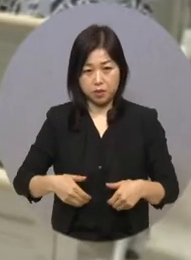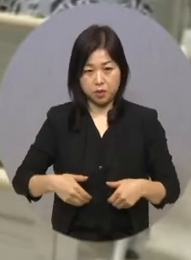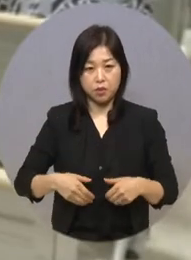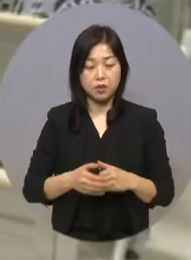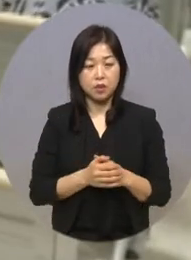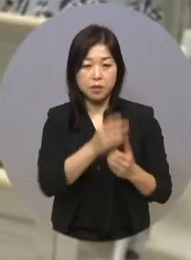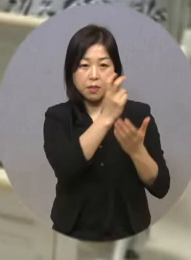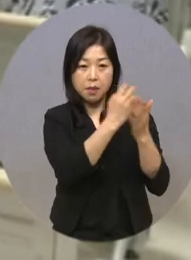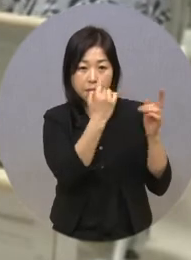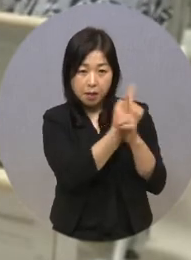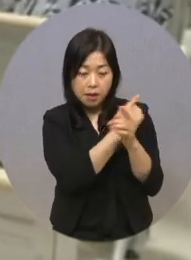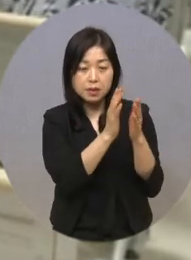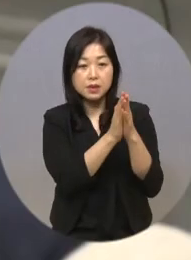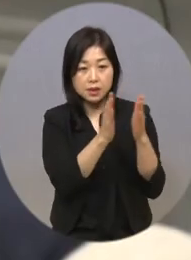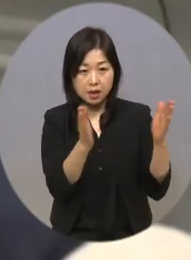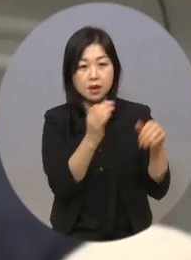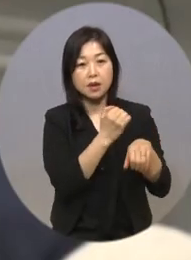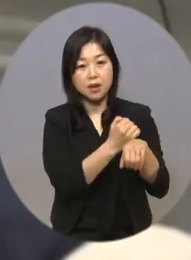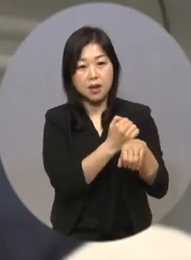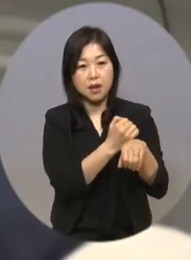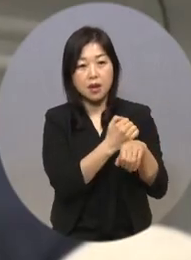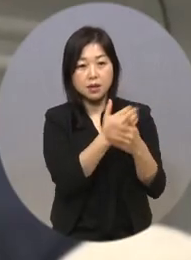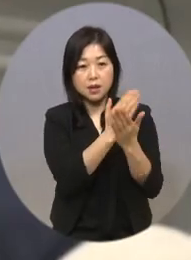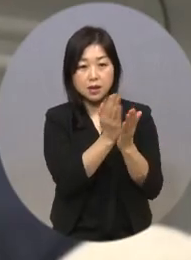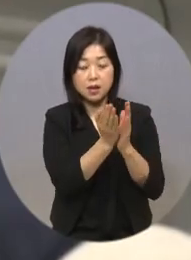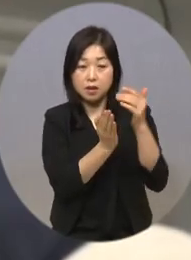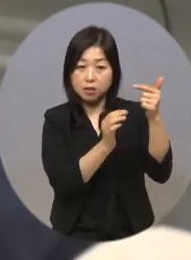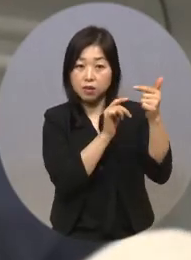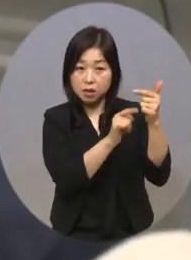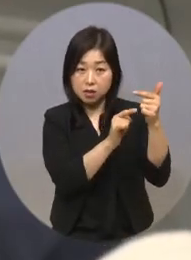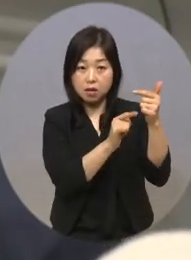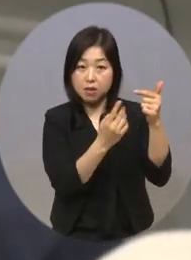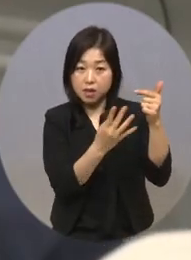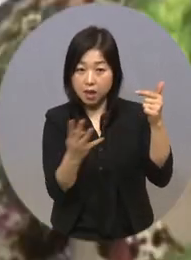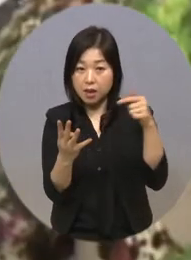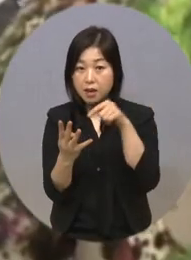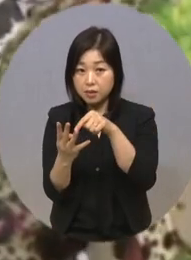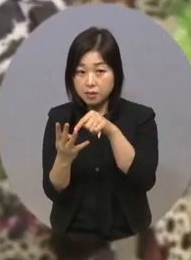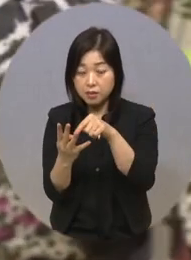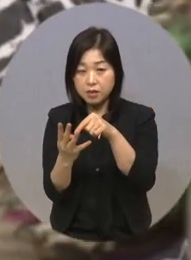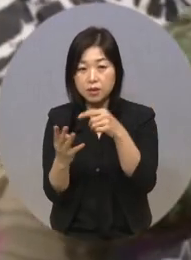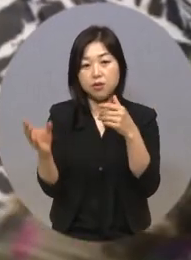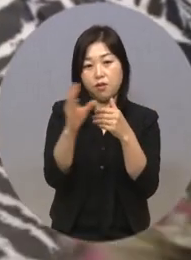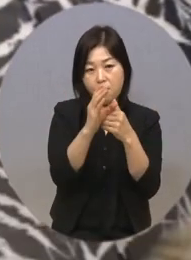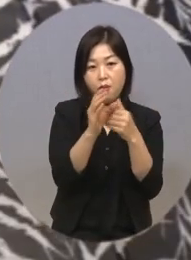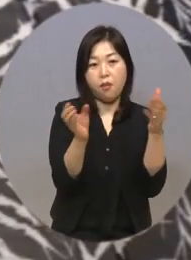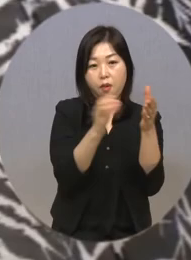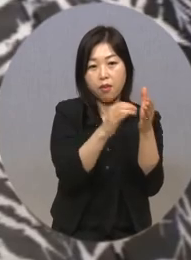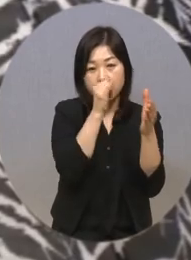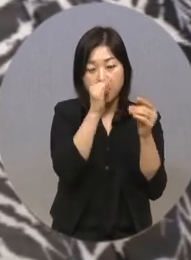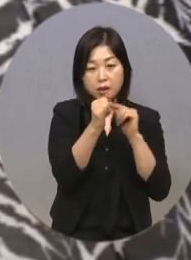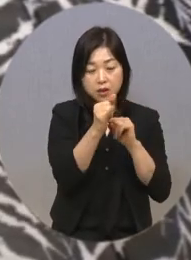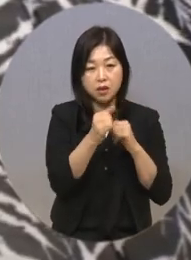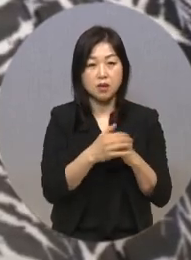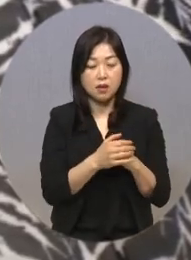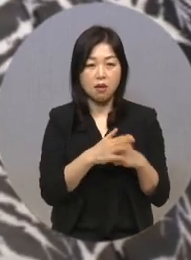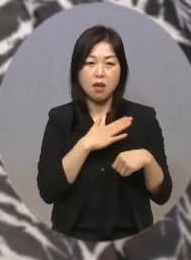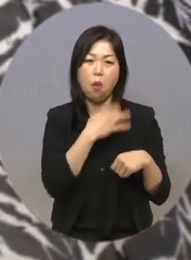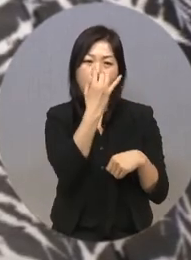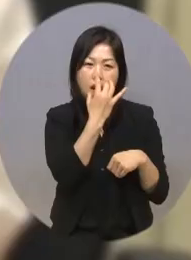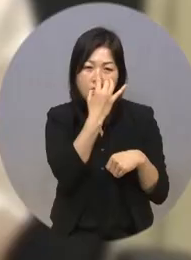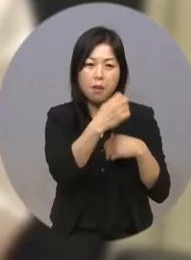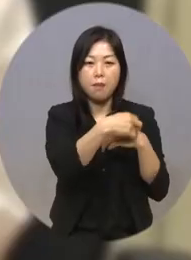개정안에 시행됨에 따라 기존 6개 장애 유형 에서 4개 장애 유형 을 추가해 주치 에게 바로 장애